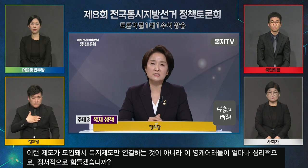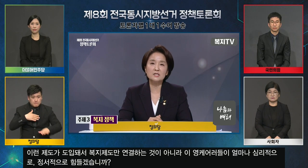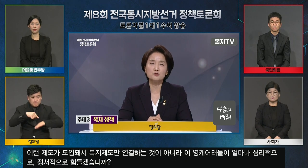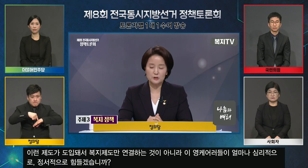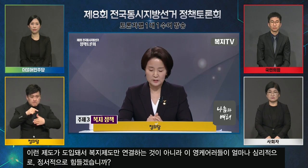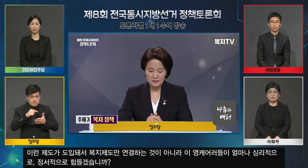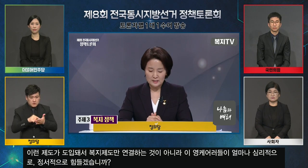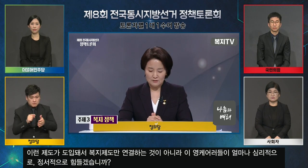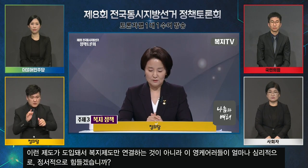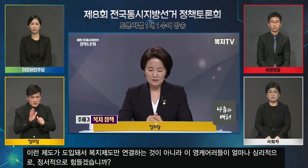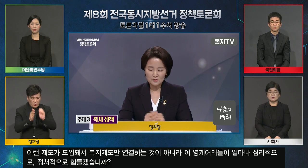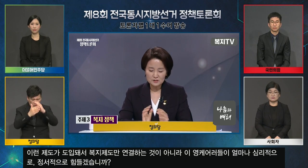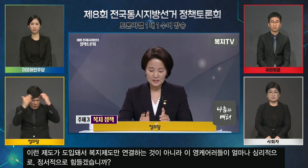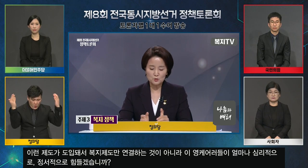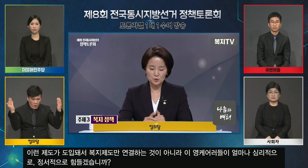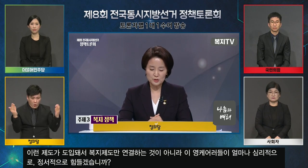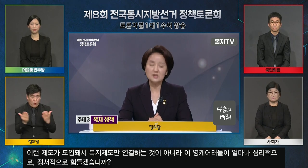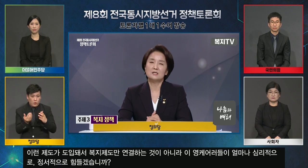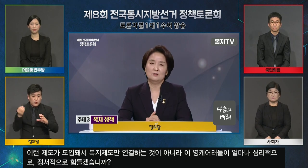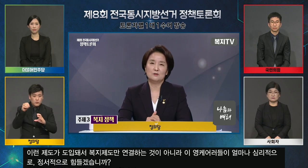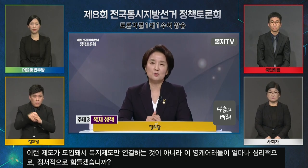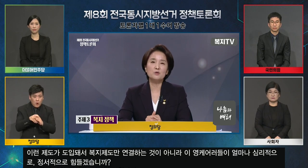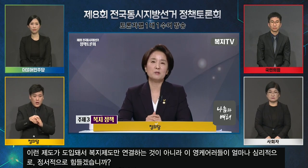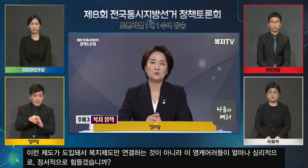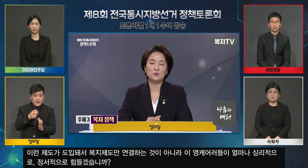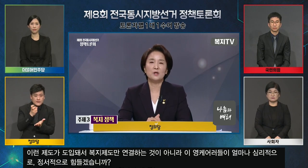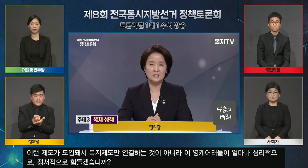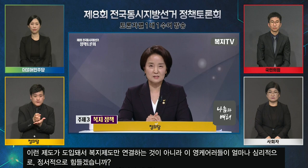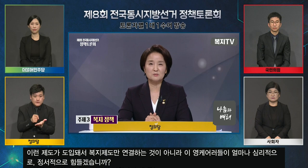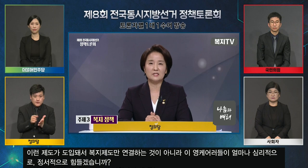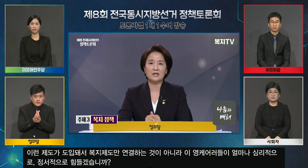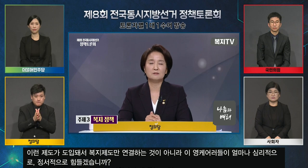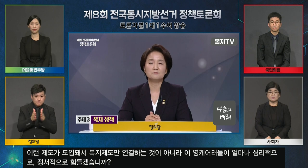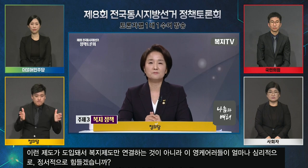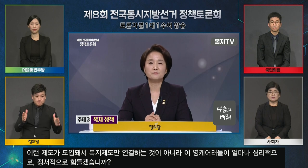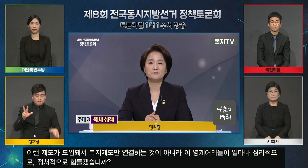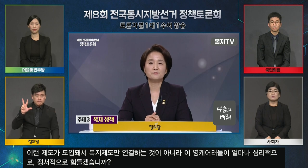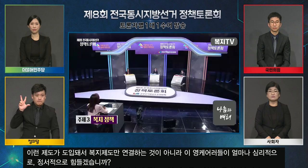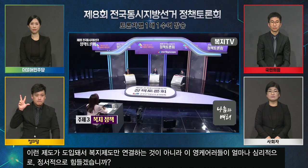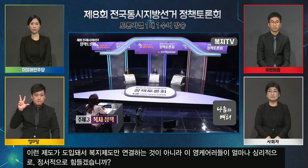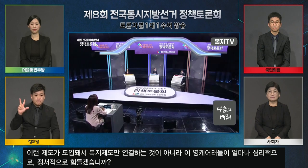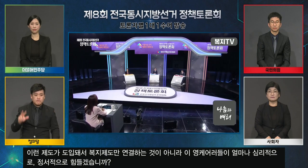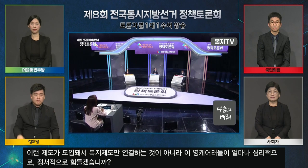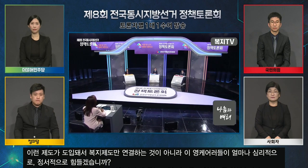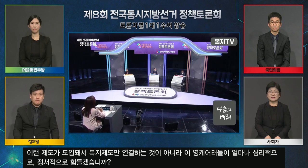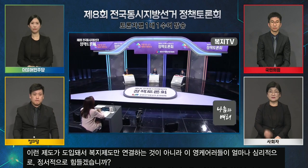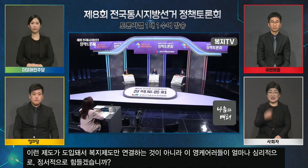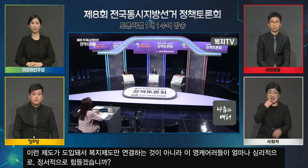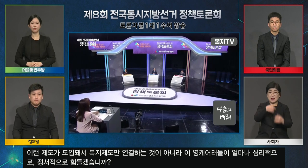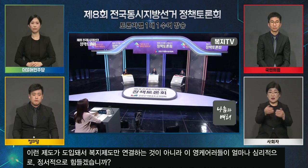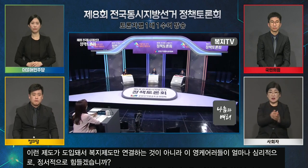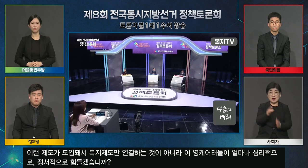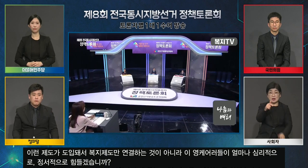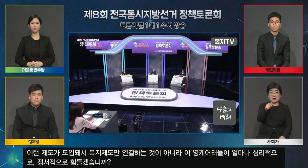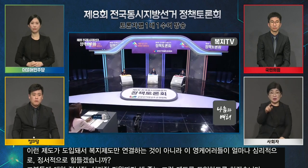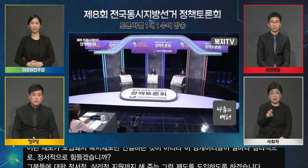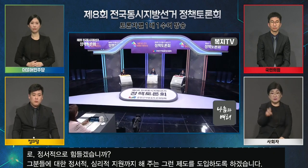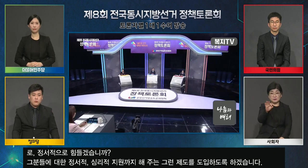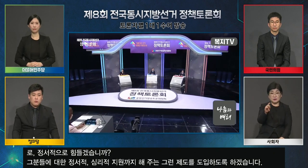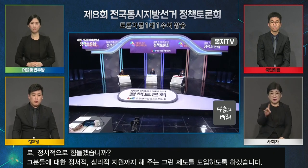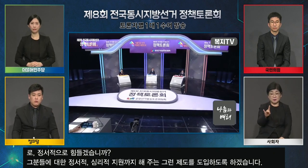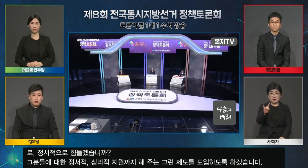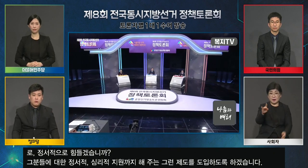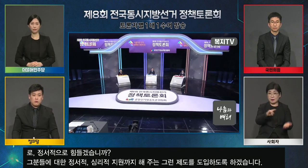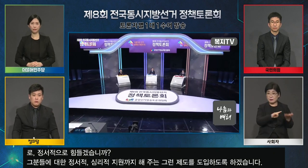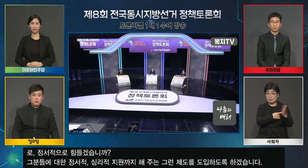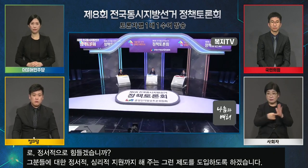지원까지 해주는 그런 제도를 도입하도록 하겠습니다. 더불어민주당 김영배 국회의원 발언하시겠습니까?